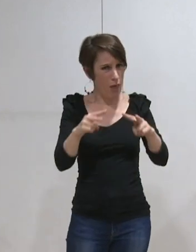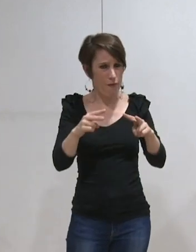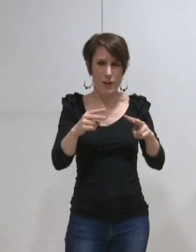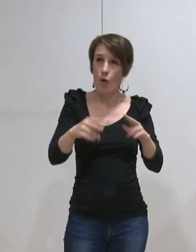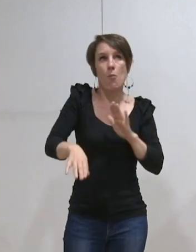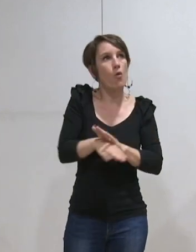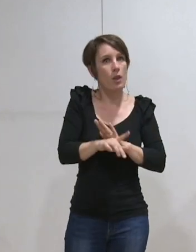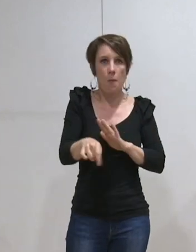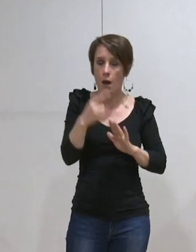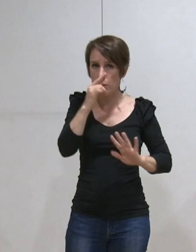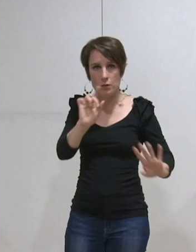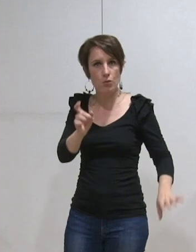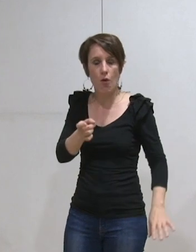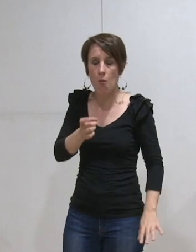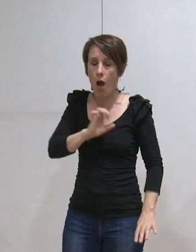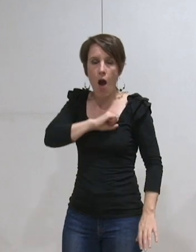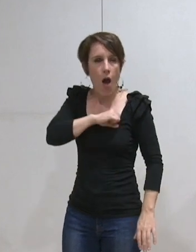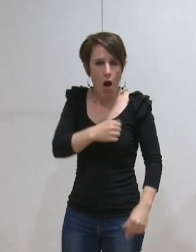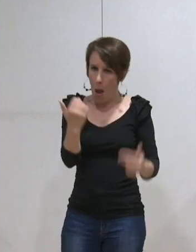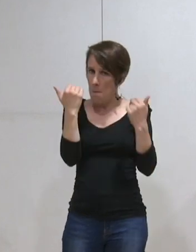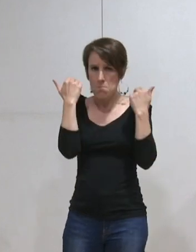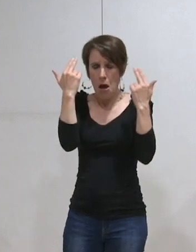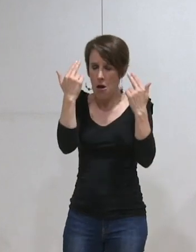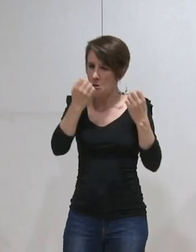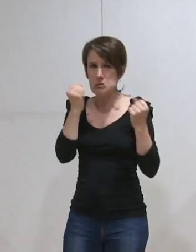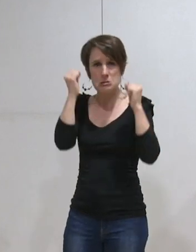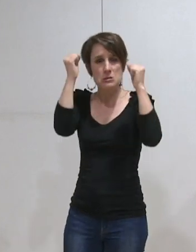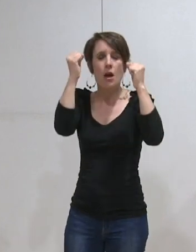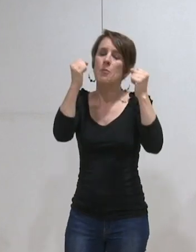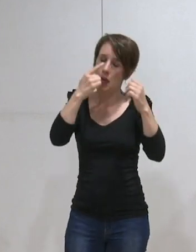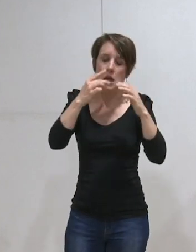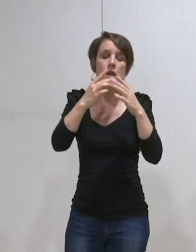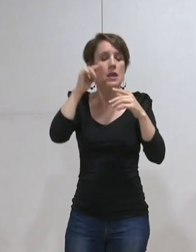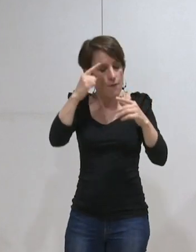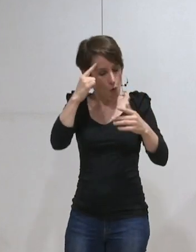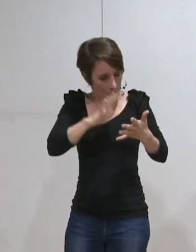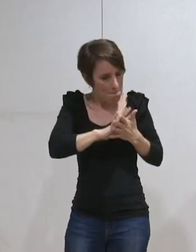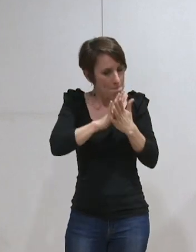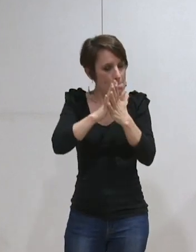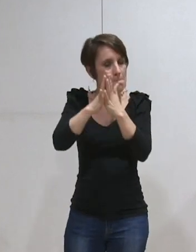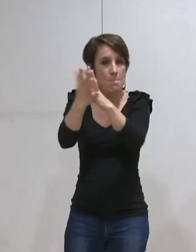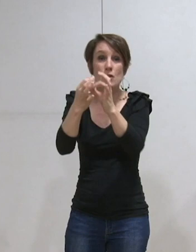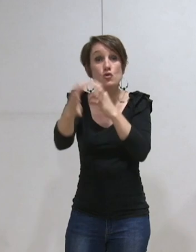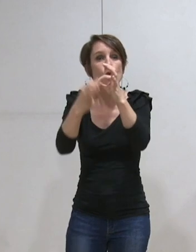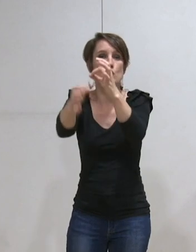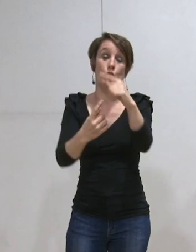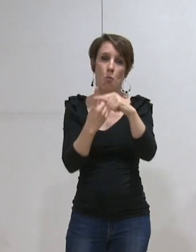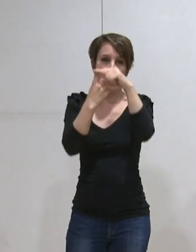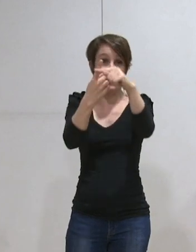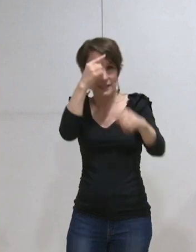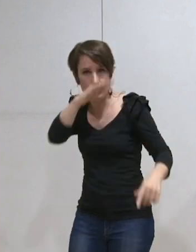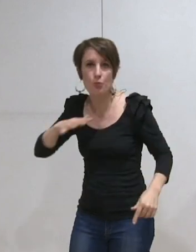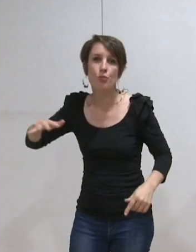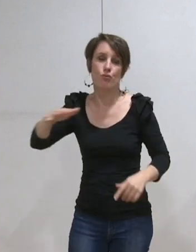en capacité à travailler ensemble et à trouver des solutions bénéfiques pour les habitants du quartier et au-delà pour toute la ville et